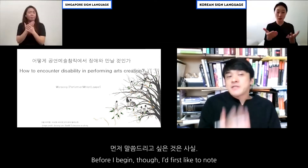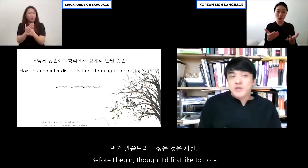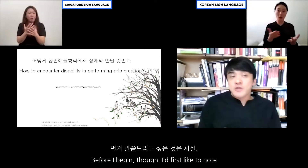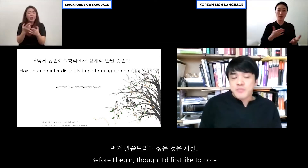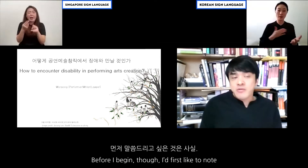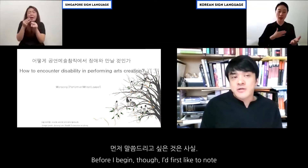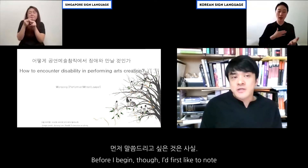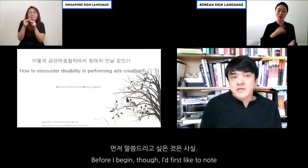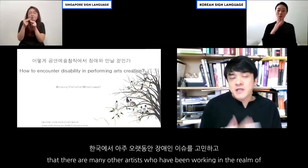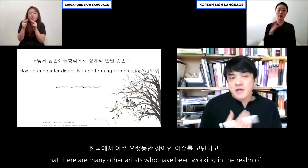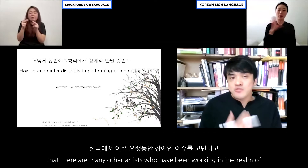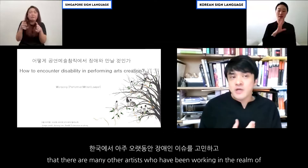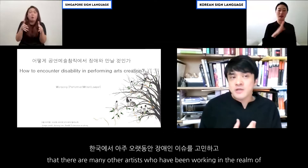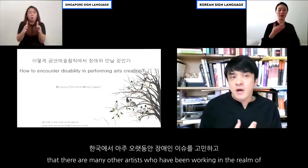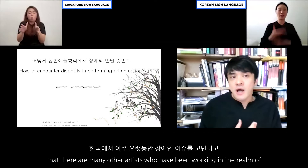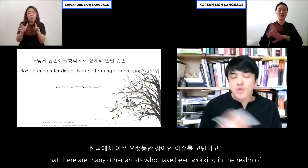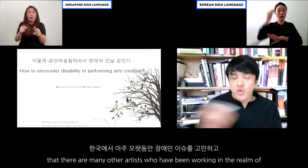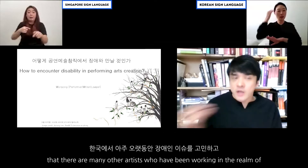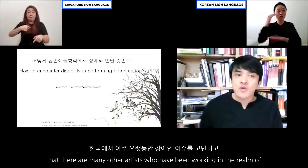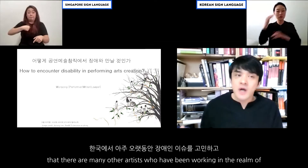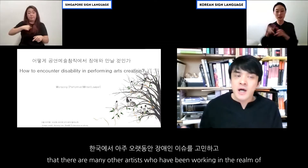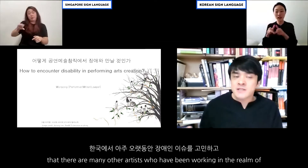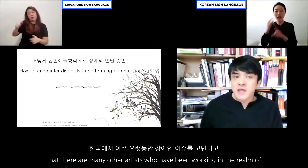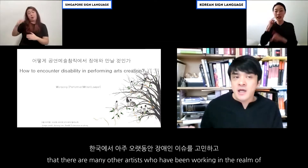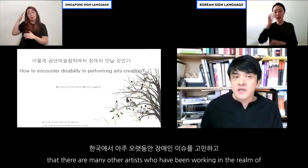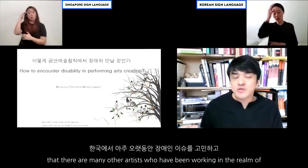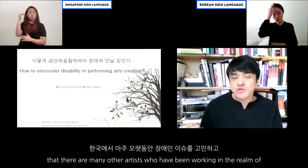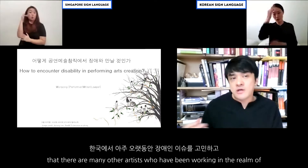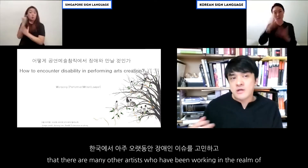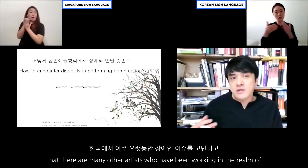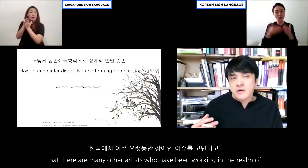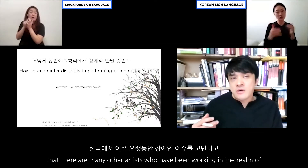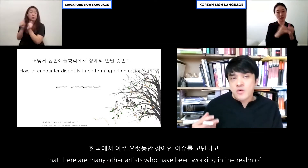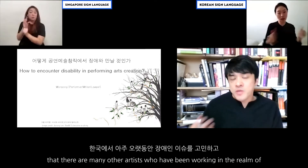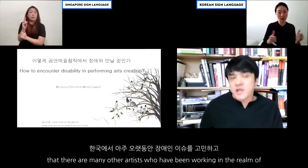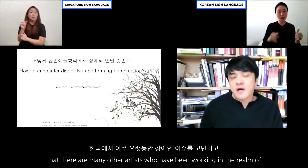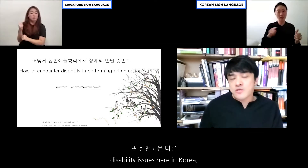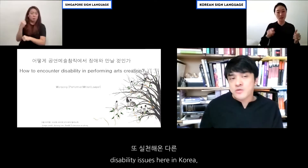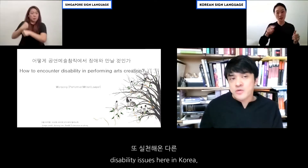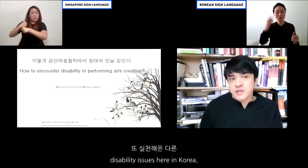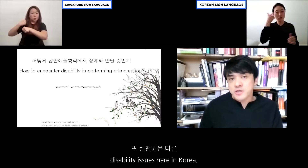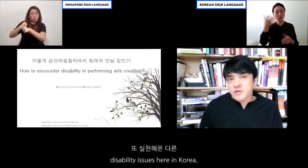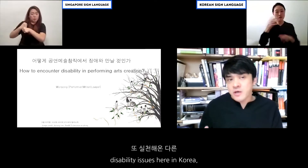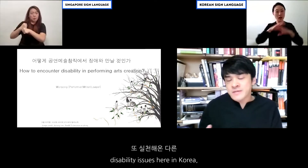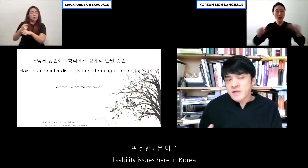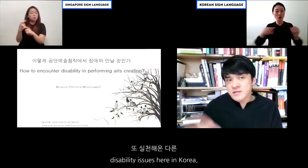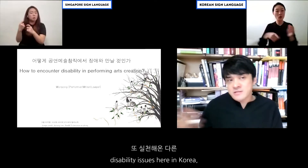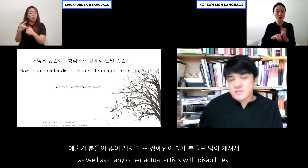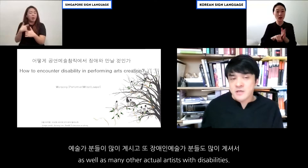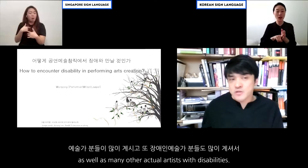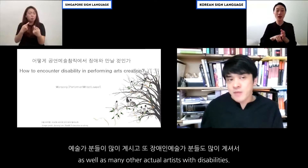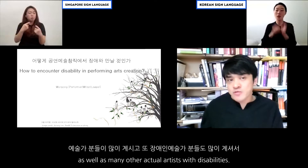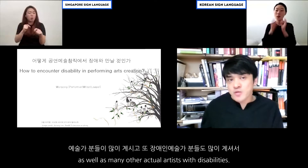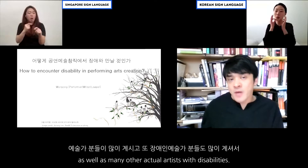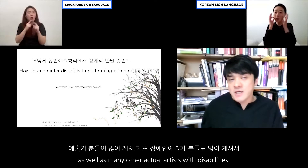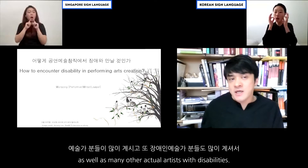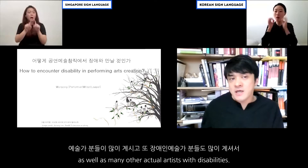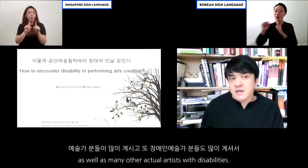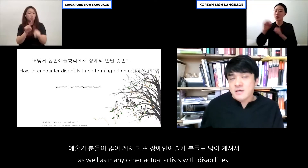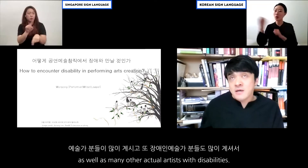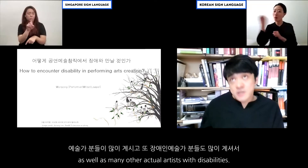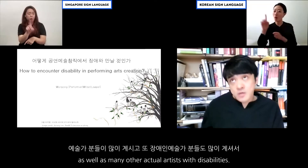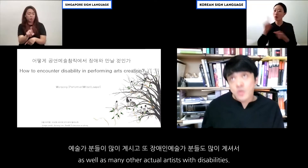먼저 말씀드리고 싶은 거는 사실 한국에서 아주 오랫동안 장애 예술을 고민하고 또 실천해온 다른 예술가분도